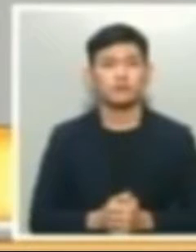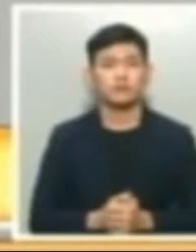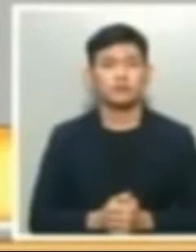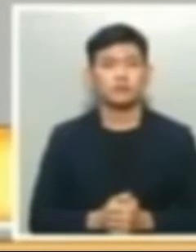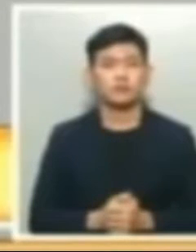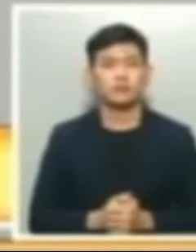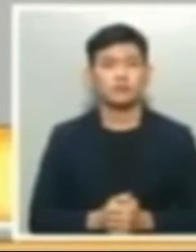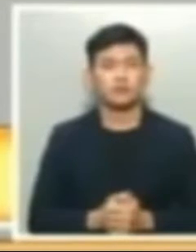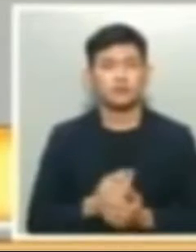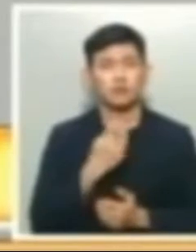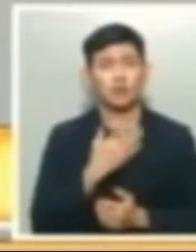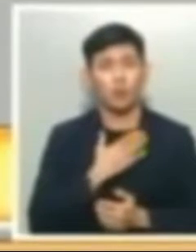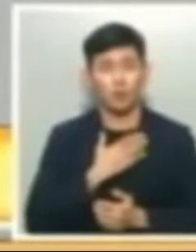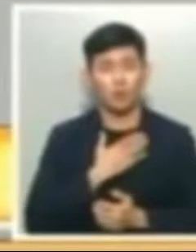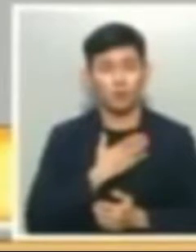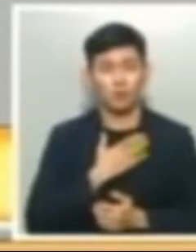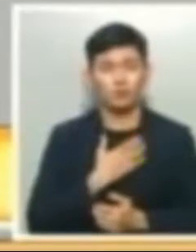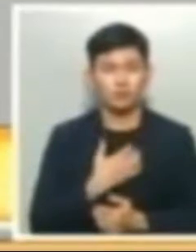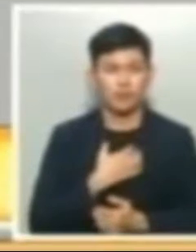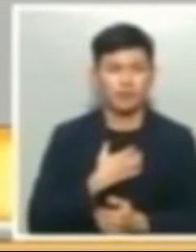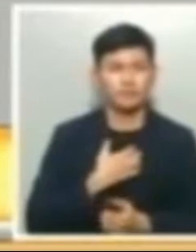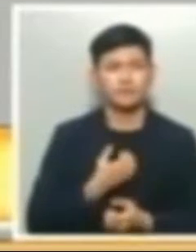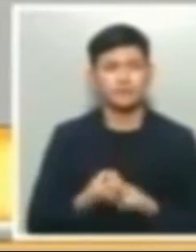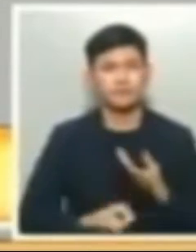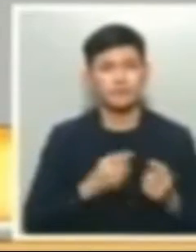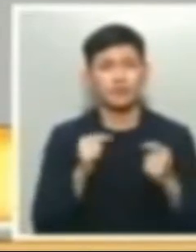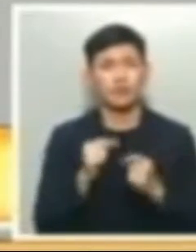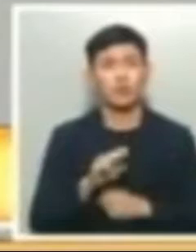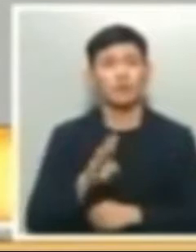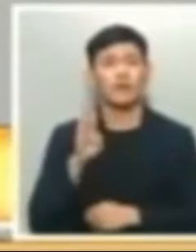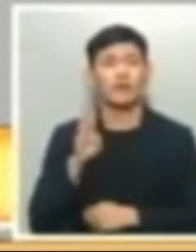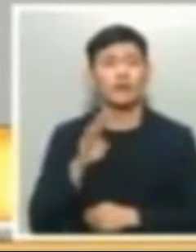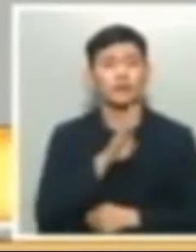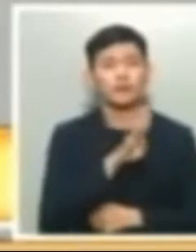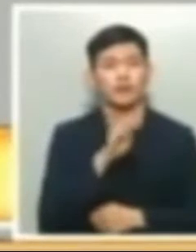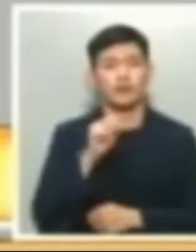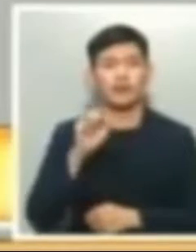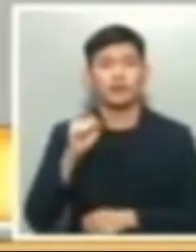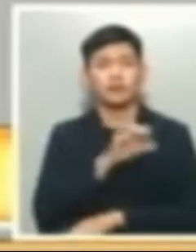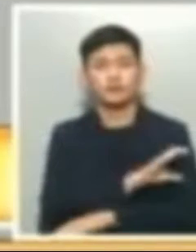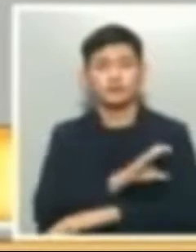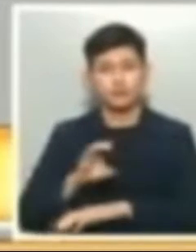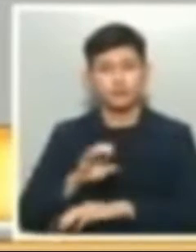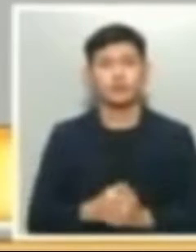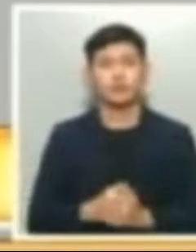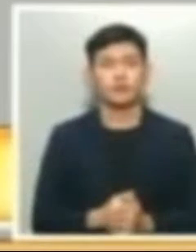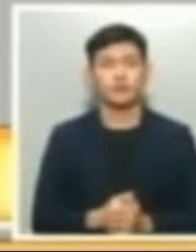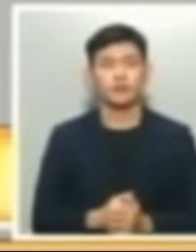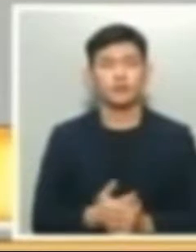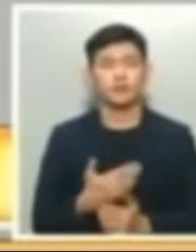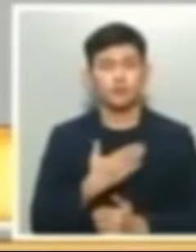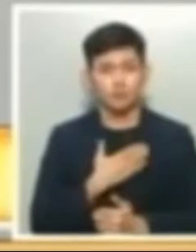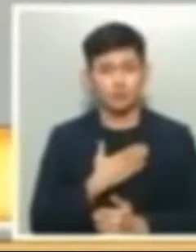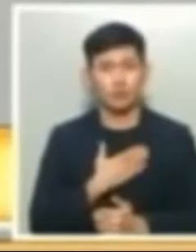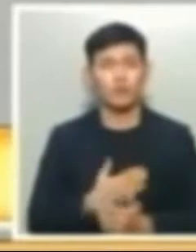อ่านความเห็นของผมในเรื่องของบริษัท BTS นะครับส่วนของ BTS นี่ผมได้แสด